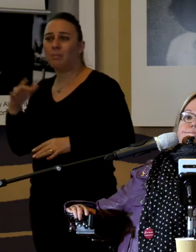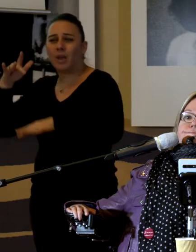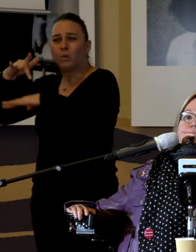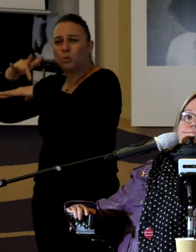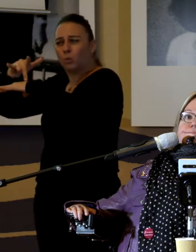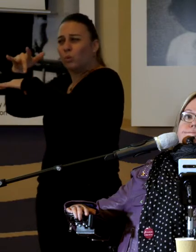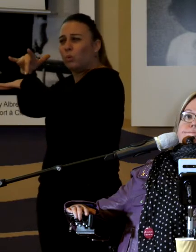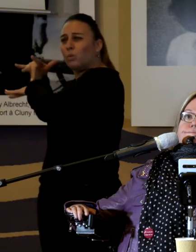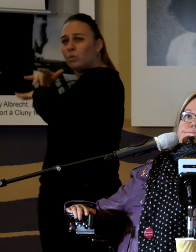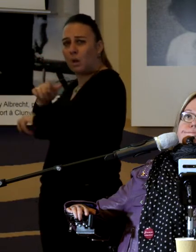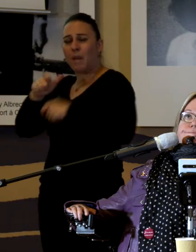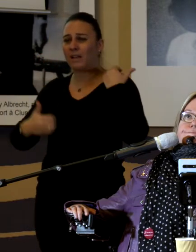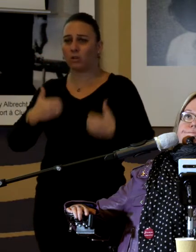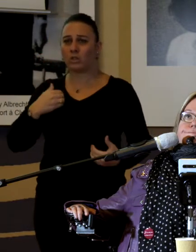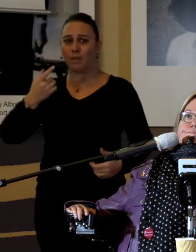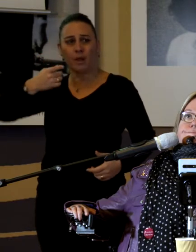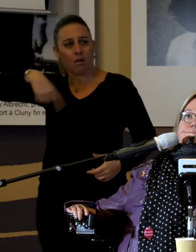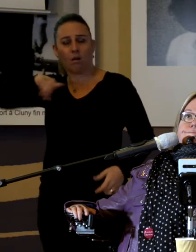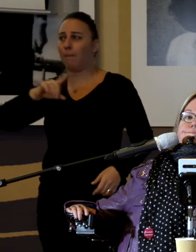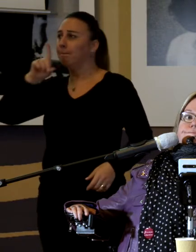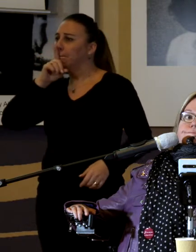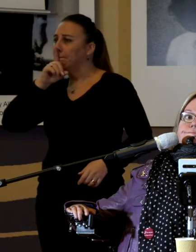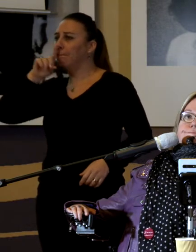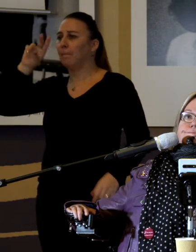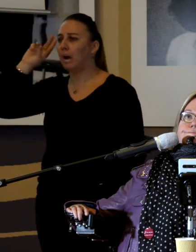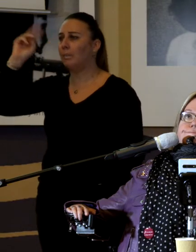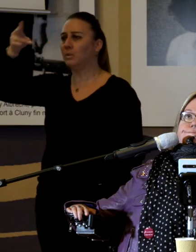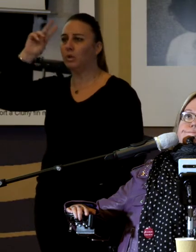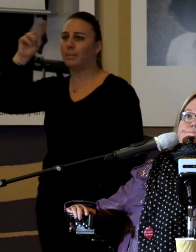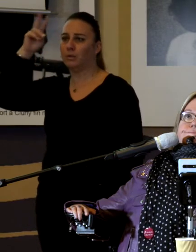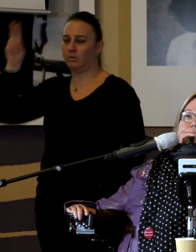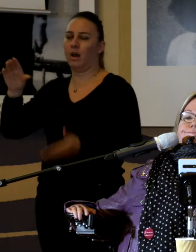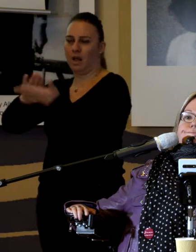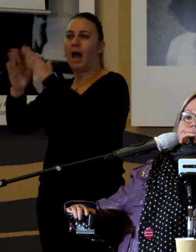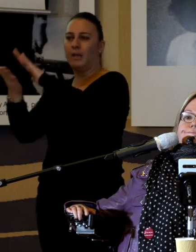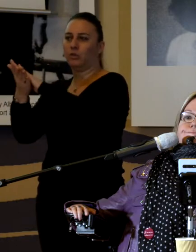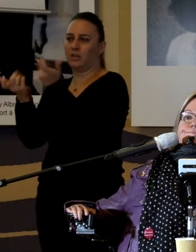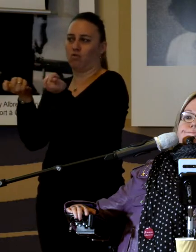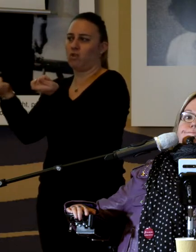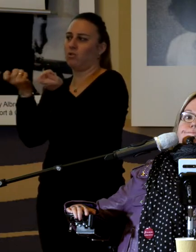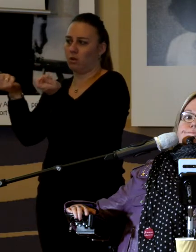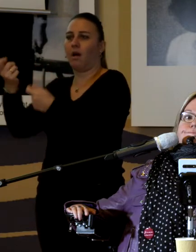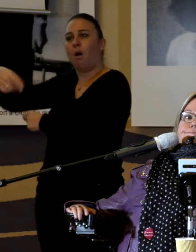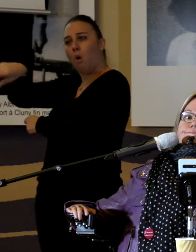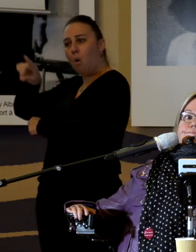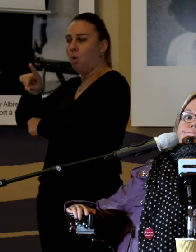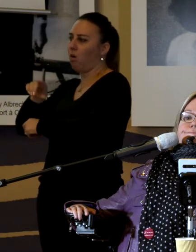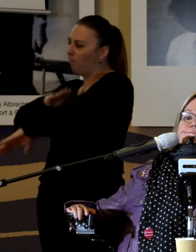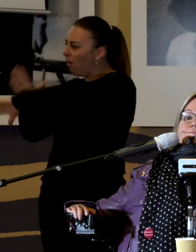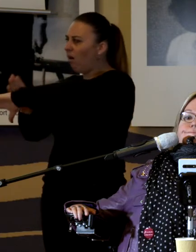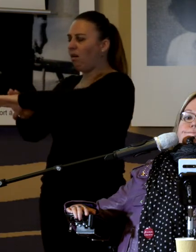passe s'agissant des personnes handicapées. Et donc, voilà, ces associations gestionnaires aussi sont remises en cause dans leur rôle